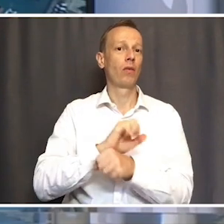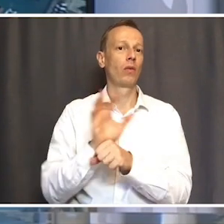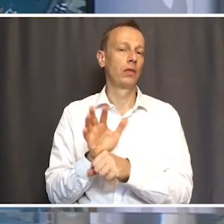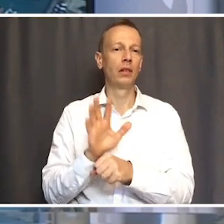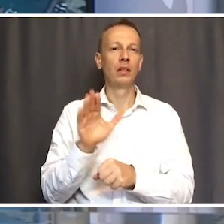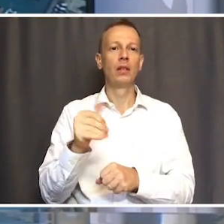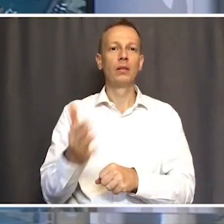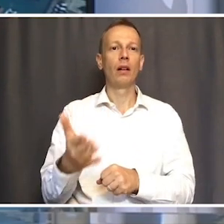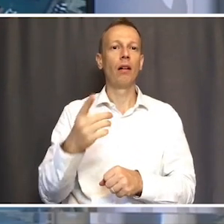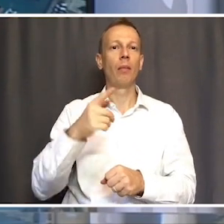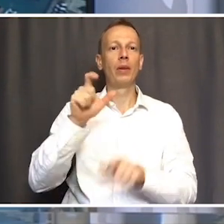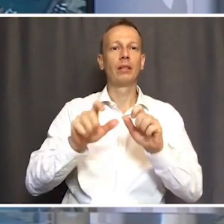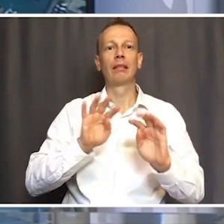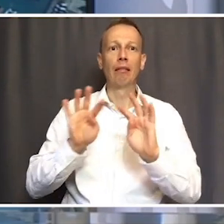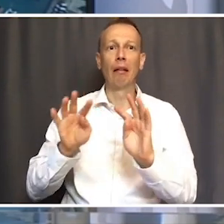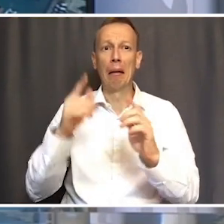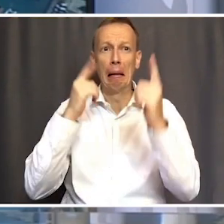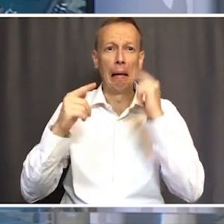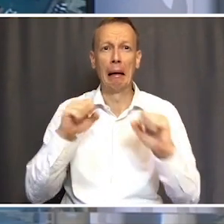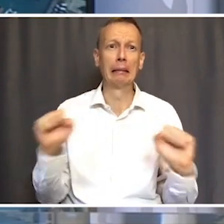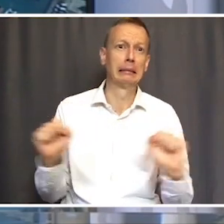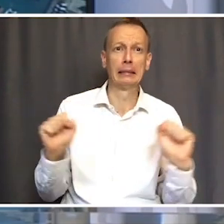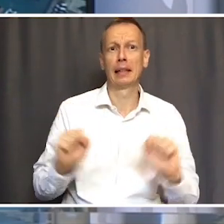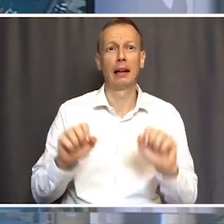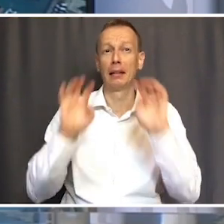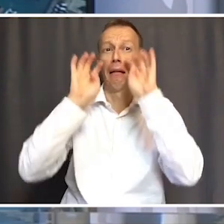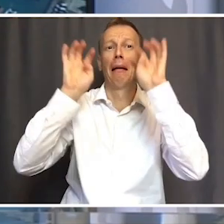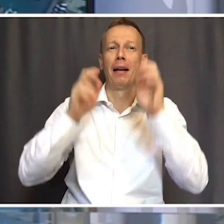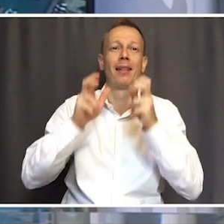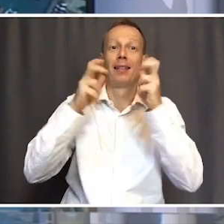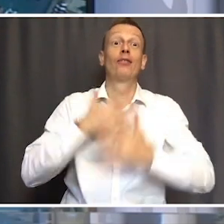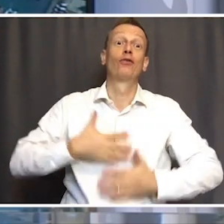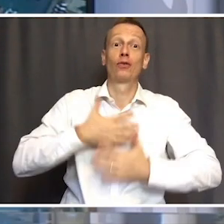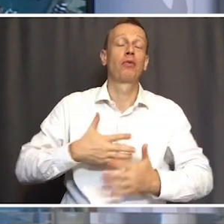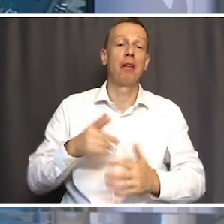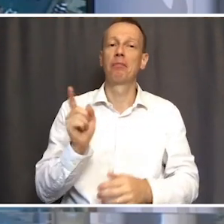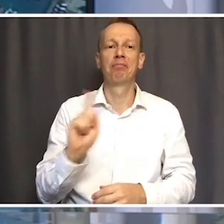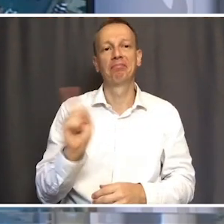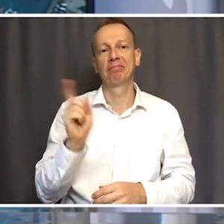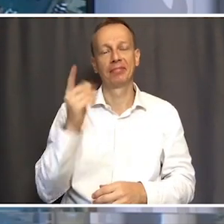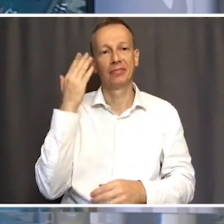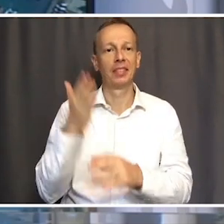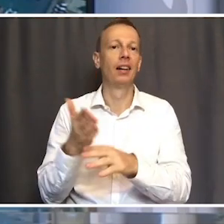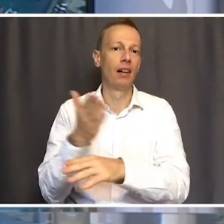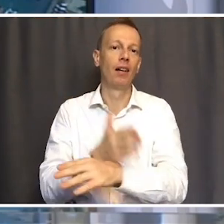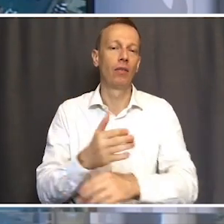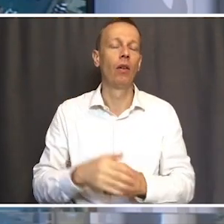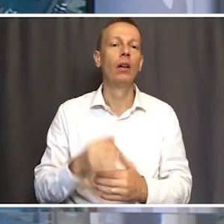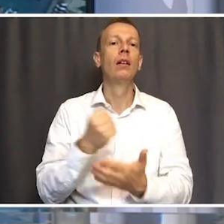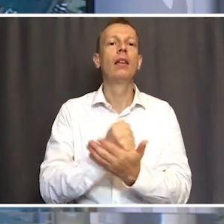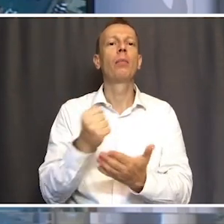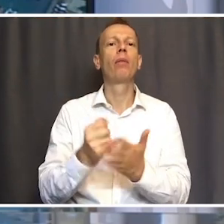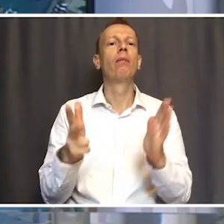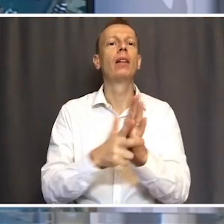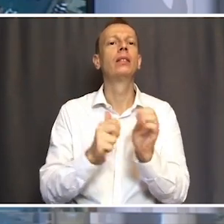l'épidémie de la Covid-19. Pas de stress, pas de larmes ou de cris de joie. Les bacheliers savaient à l'avance s'ils ont obtenu ou non le précieux